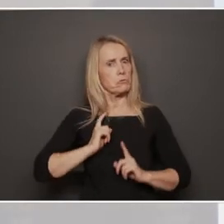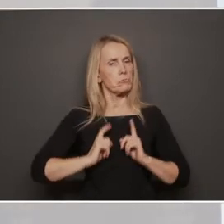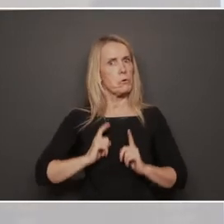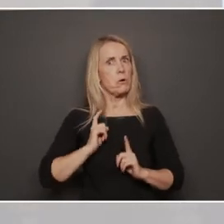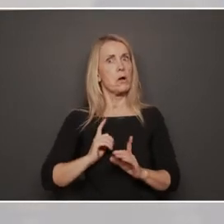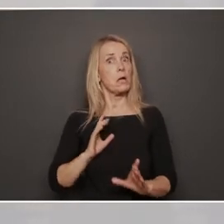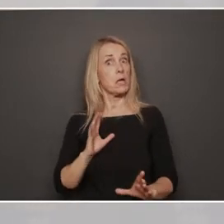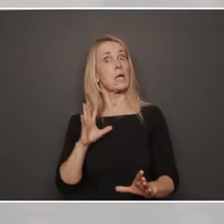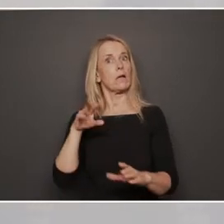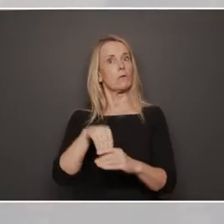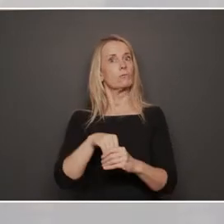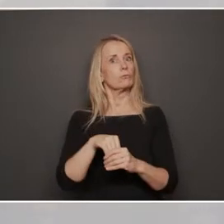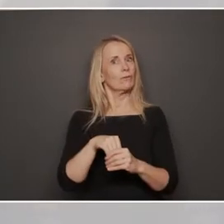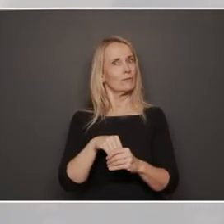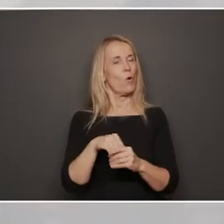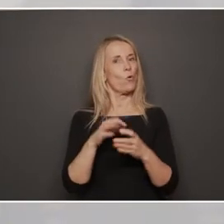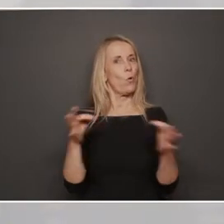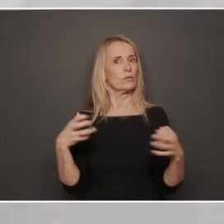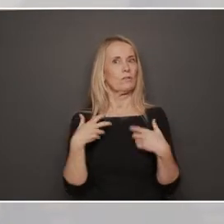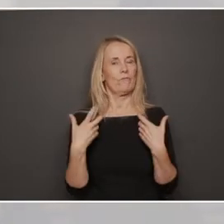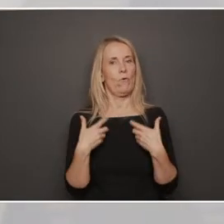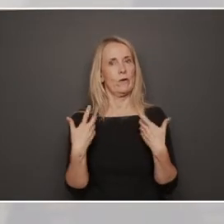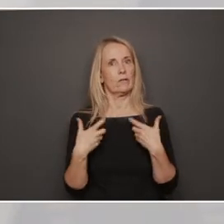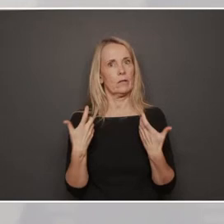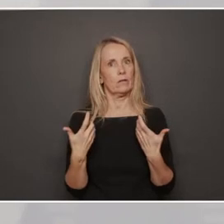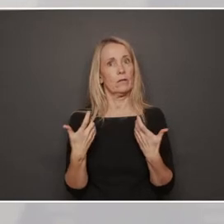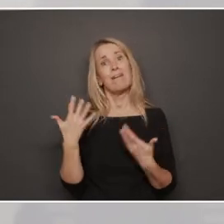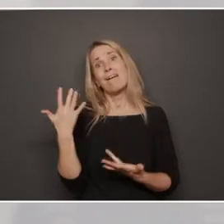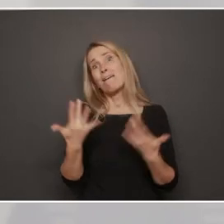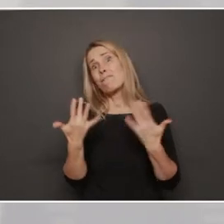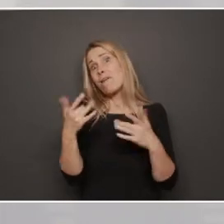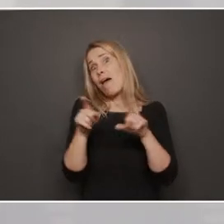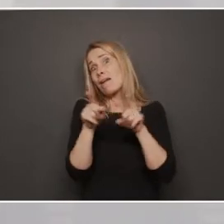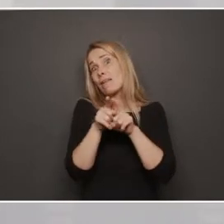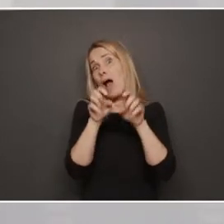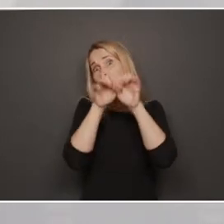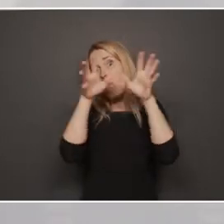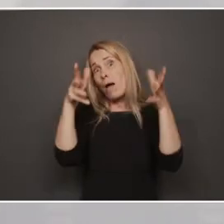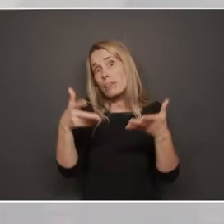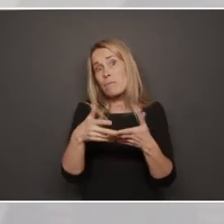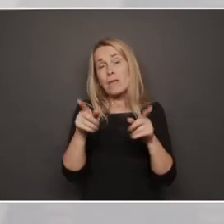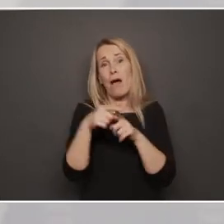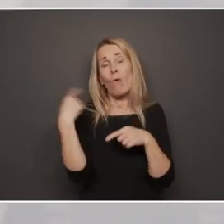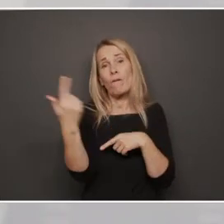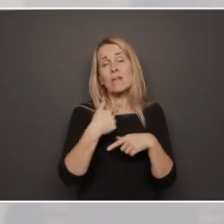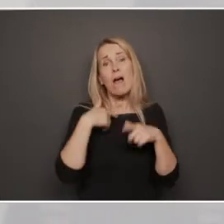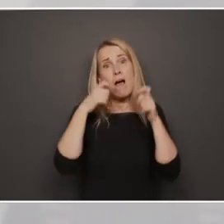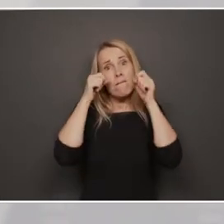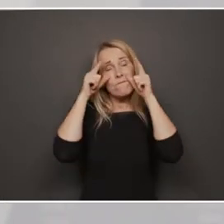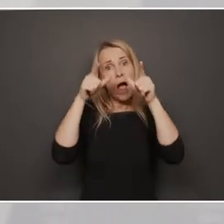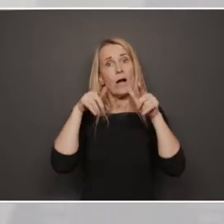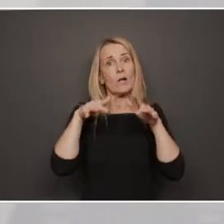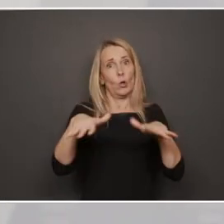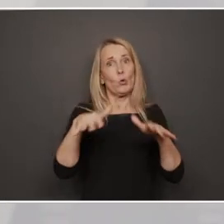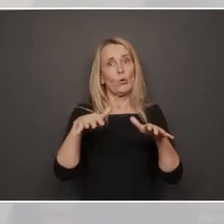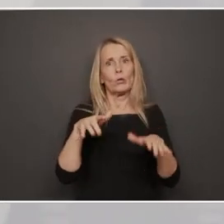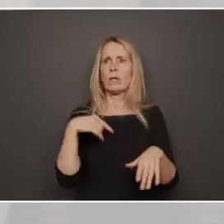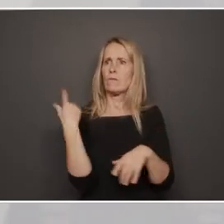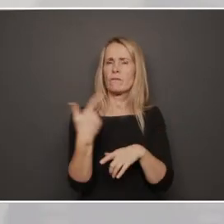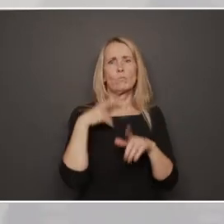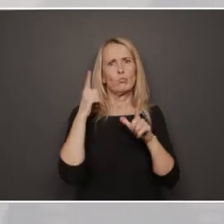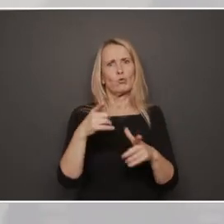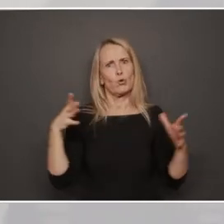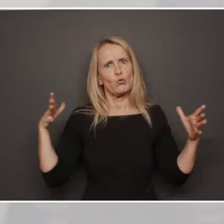Inklusion erfreulich. Vielleicht hat uns auch diese Pandemie etwas wachgerüttelt, dass wir zusammenhalten müssen, dass wir